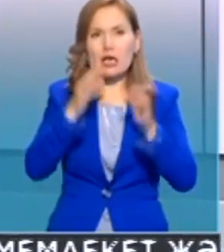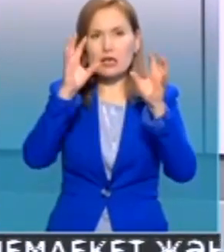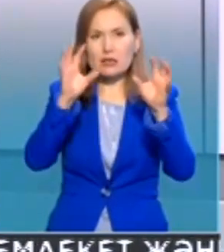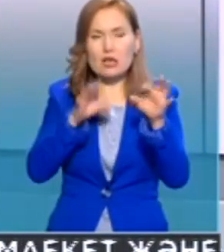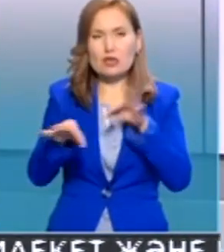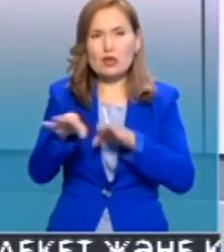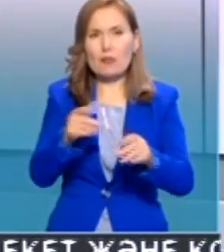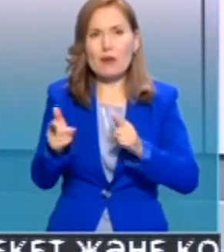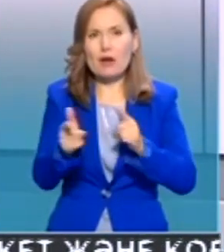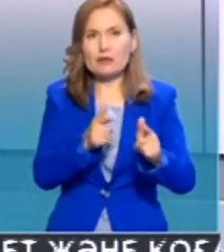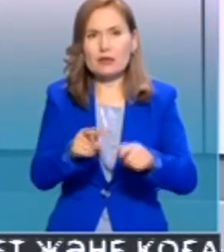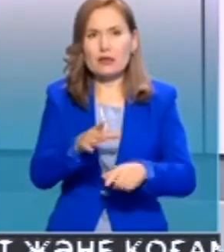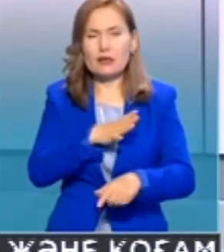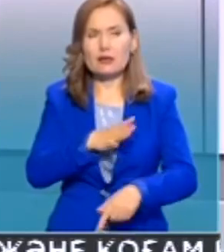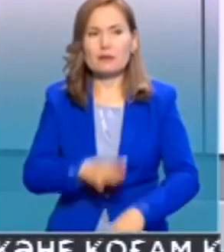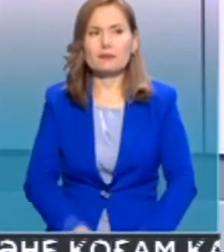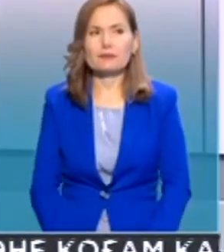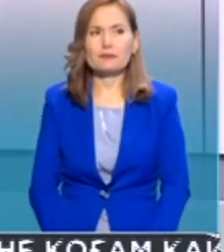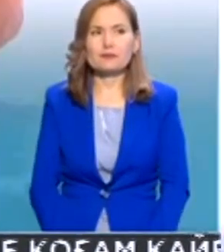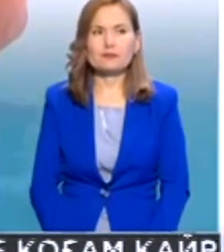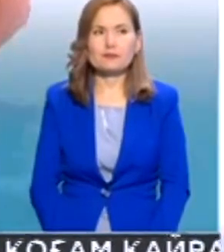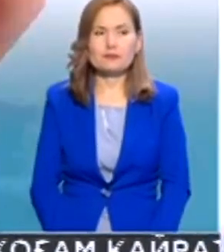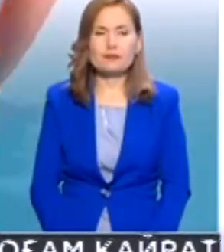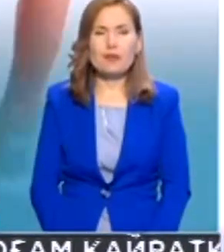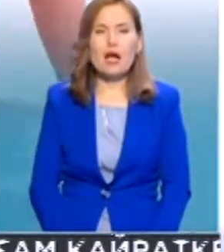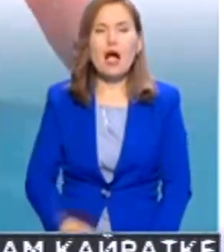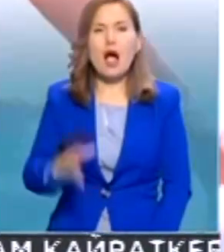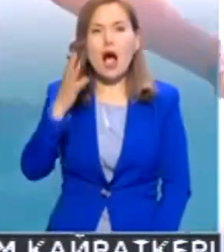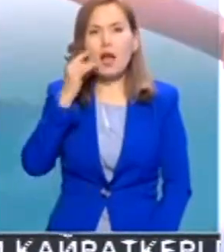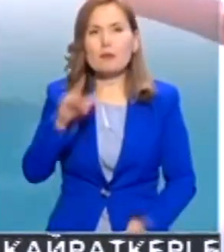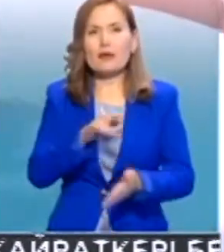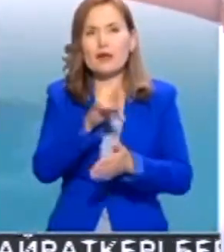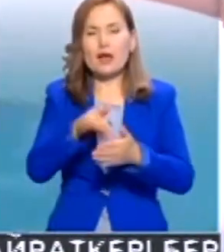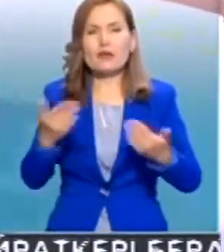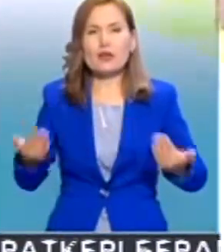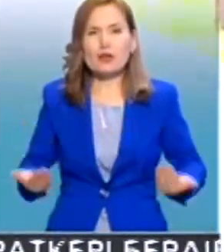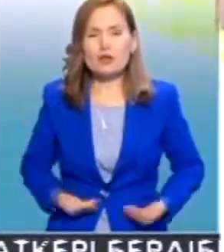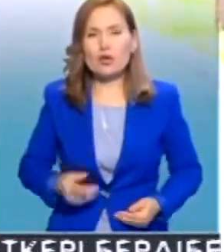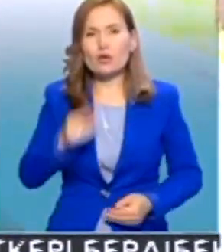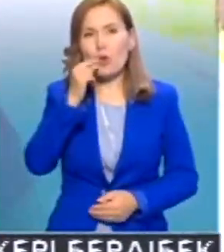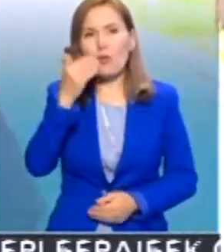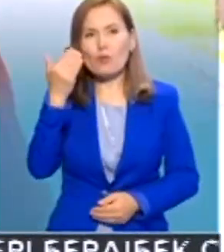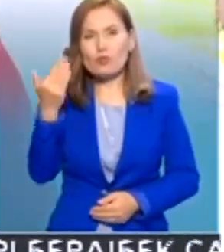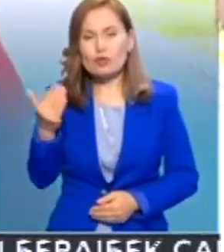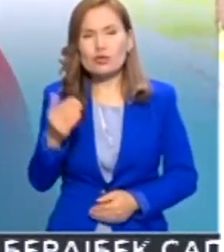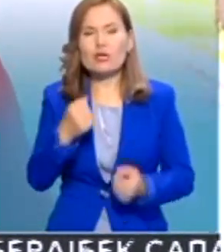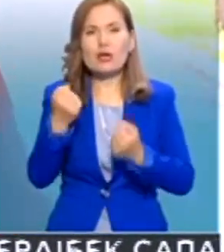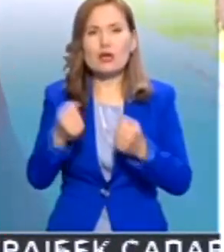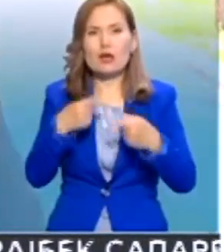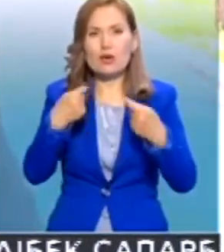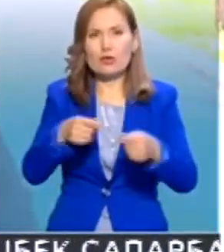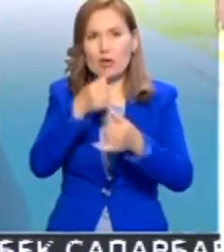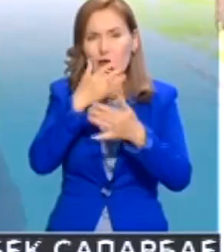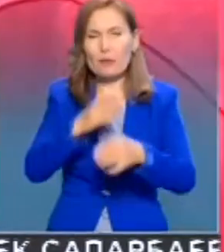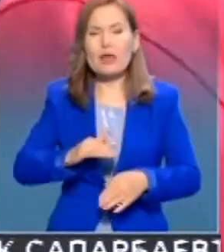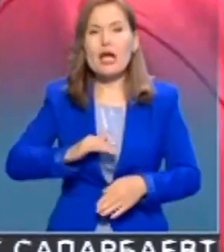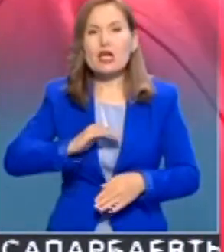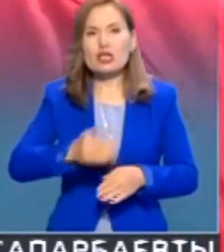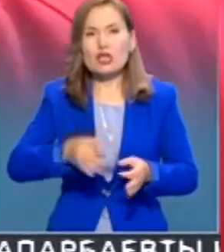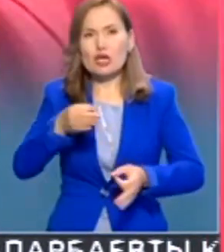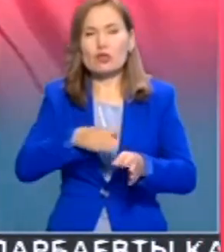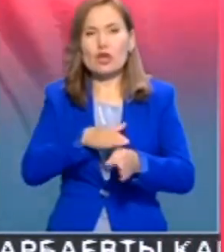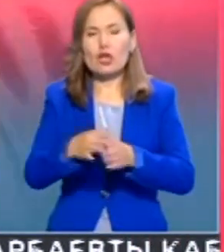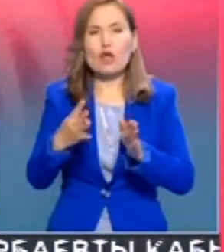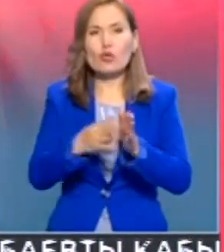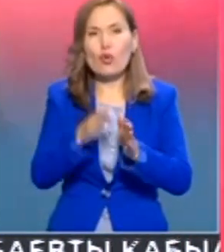заң жобасында әзірледі. Алматы тұрғыны Сапарәлі Абдуллаев көлігін сата алмайды. Себебі жеке сот орындаушысы